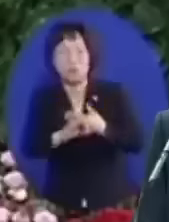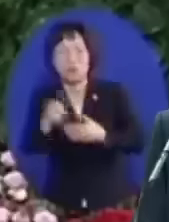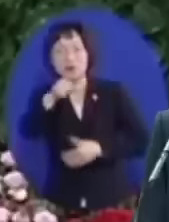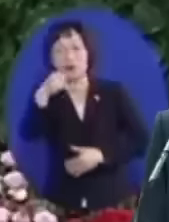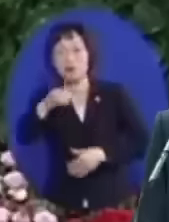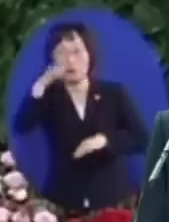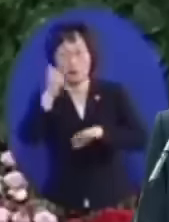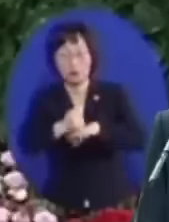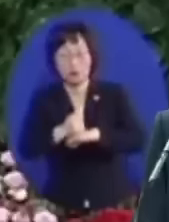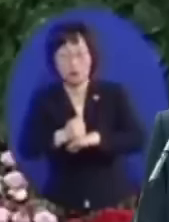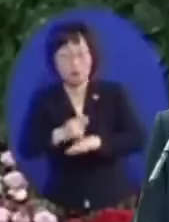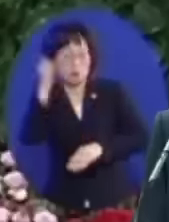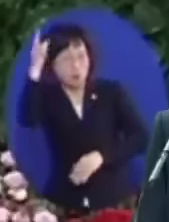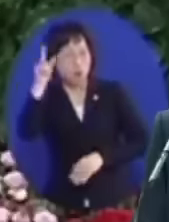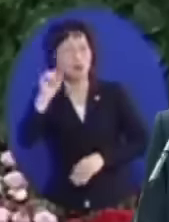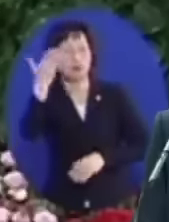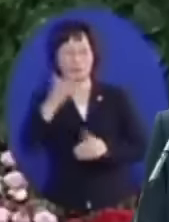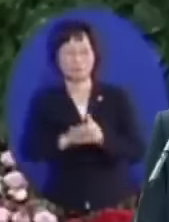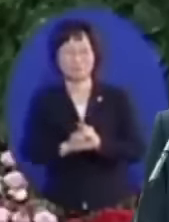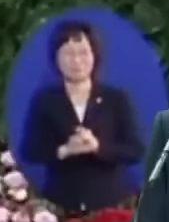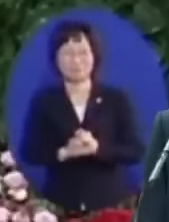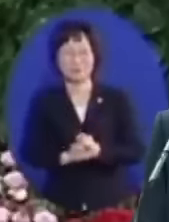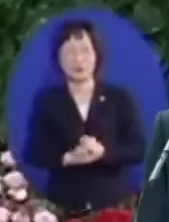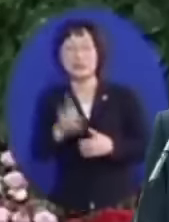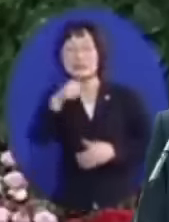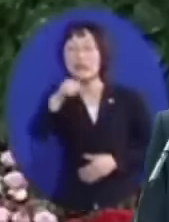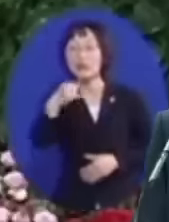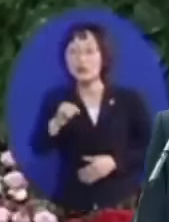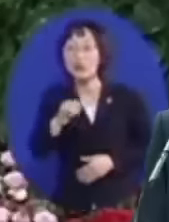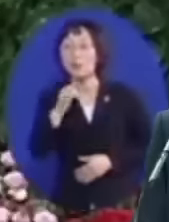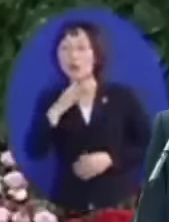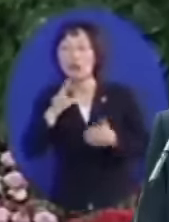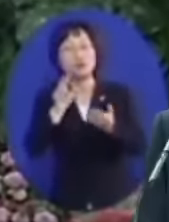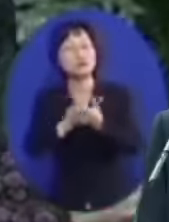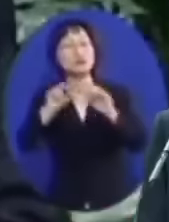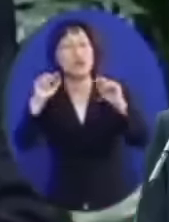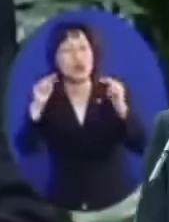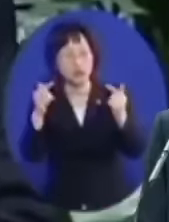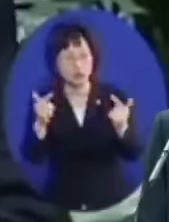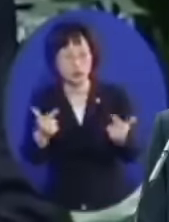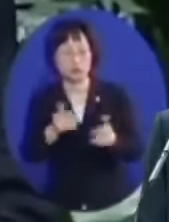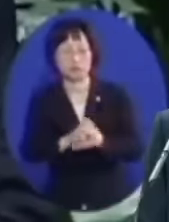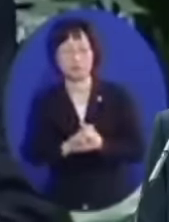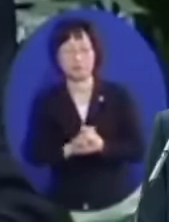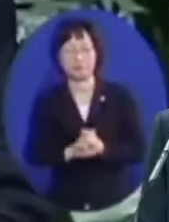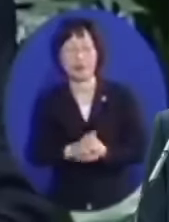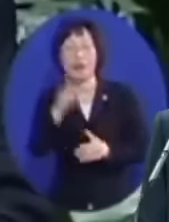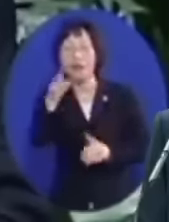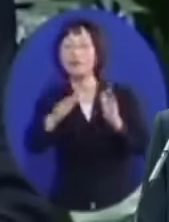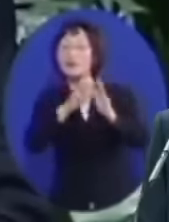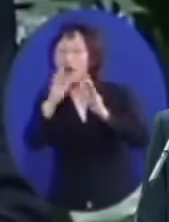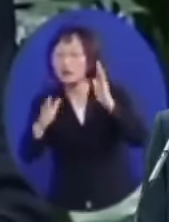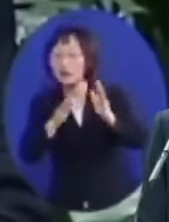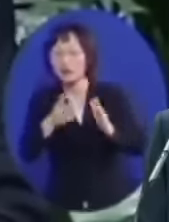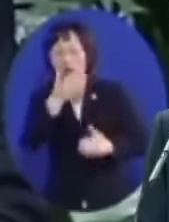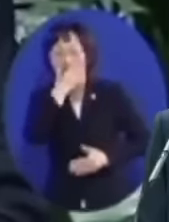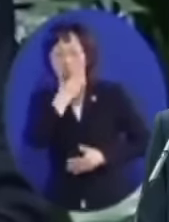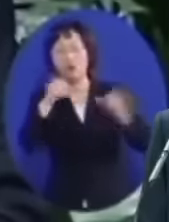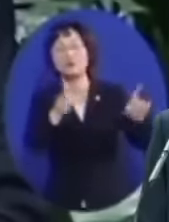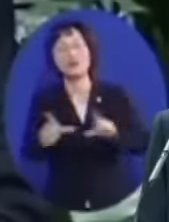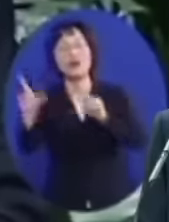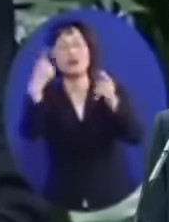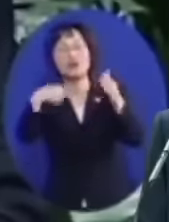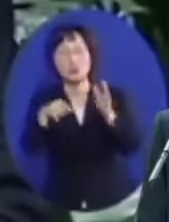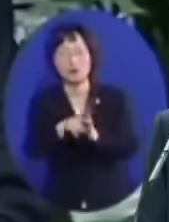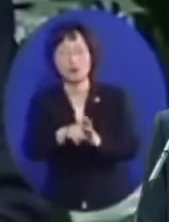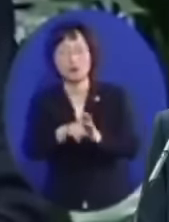큰 잠재력을 드러나게 되는 것입니다. 이건 자녀와 문제뿐만 아닌 것입니다. 한 가정에 행복하게 살려면